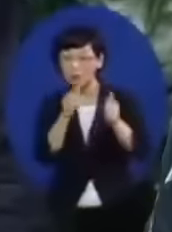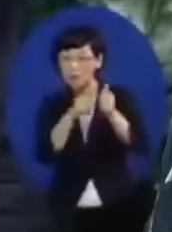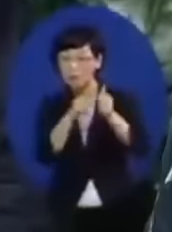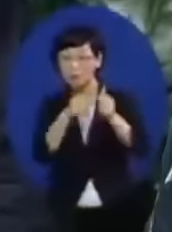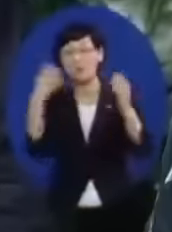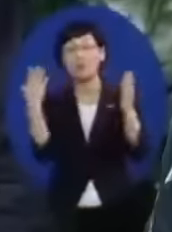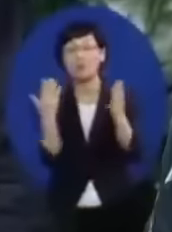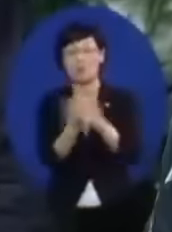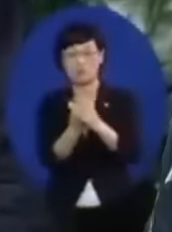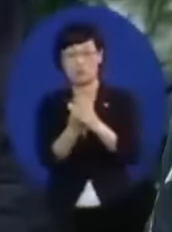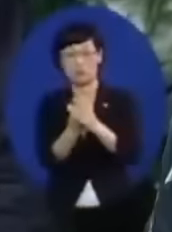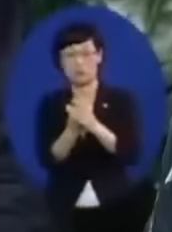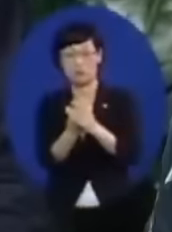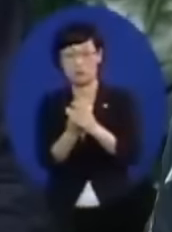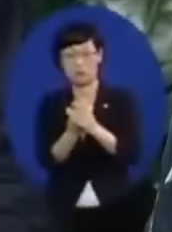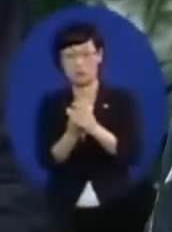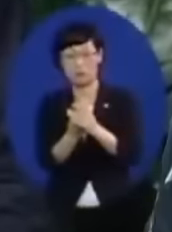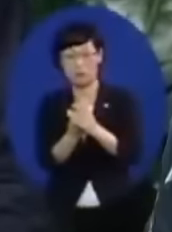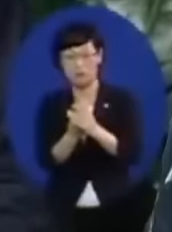완전히